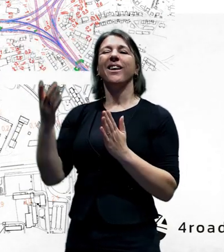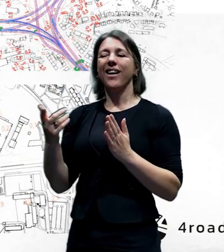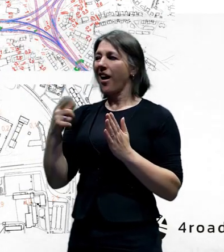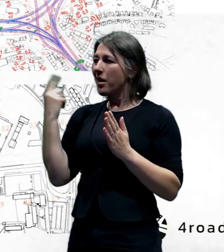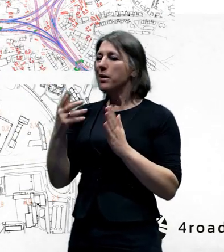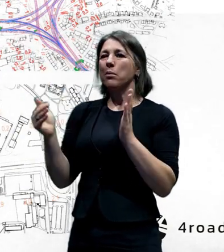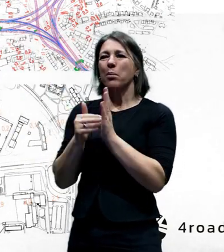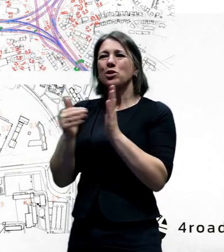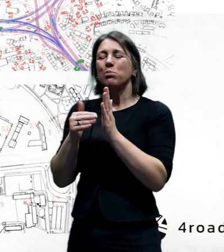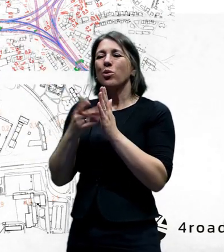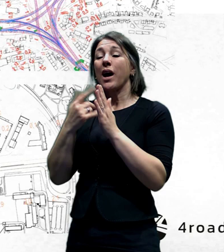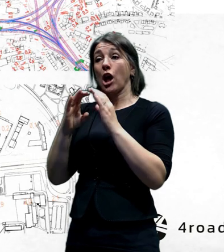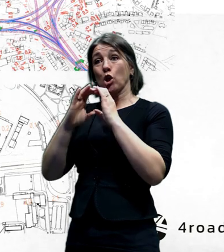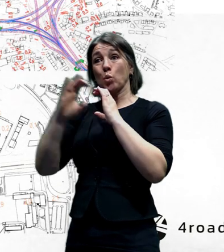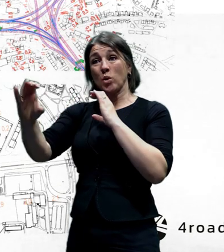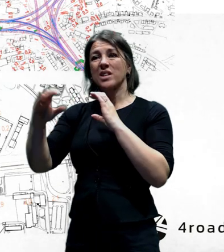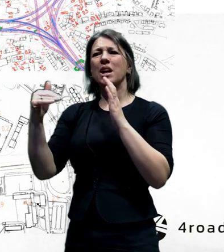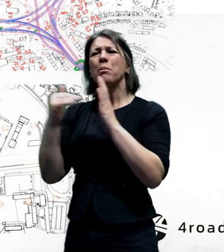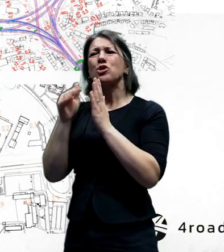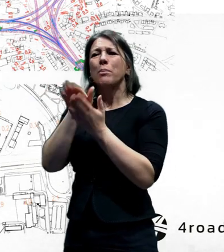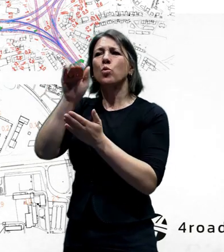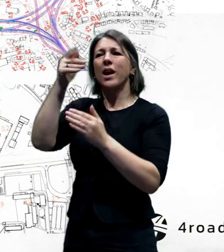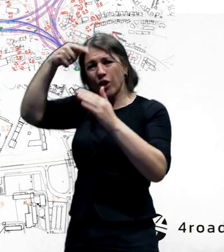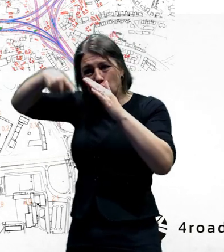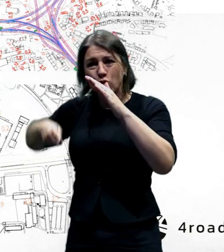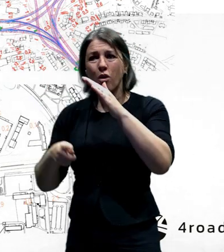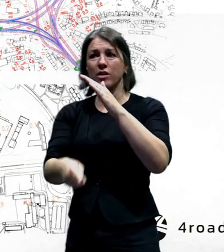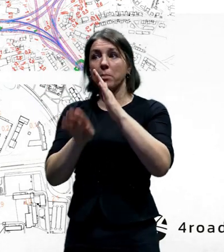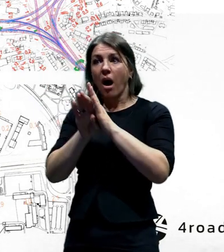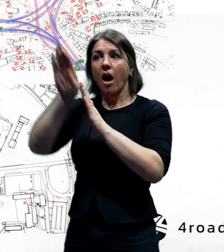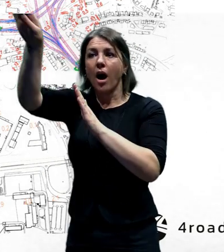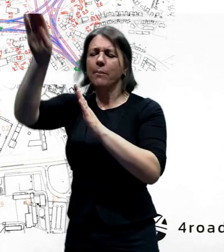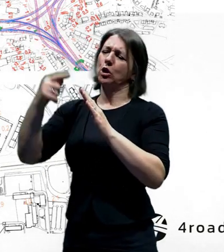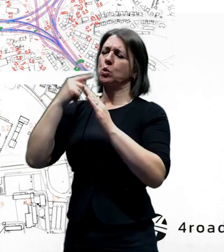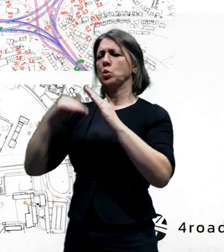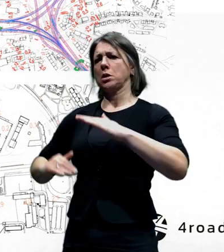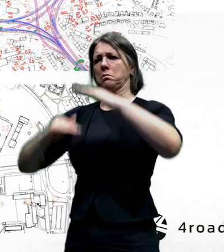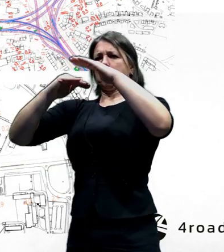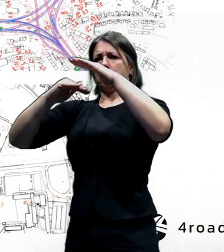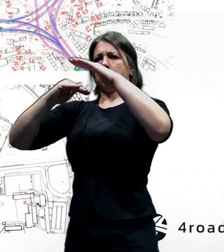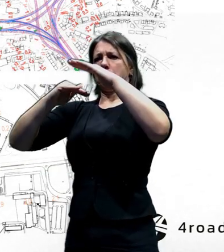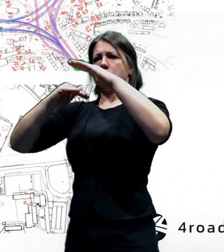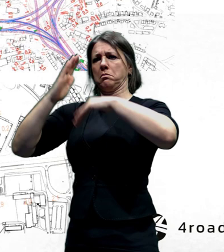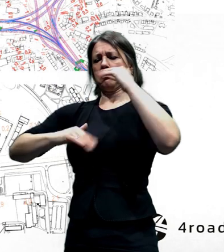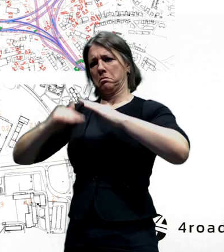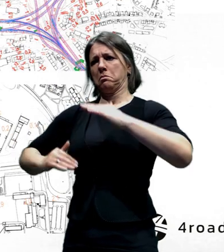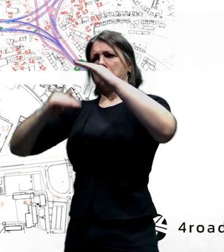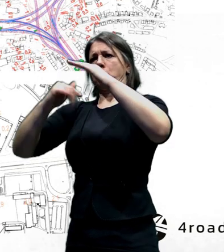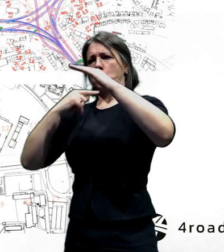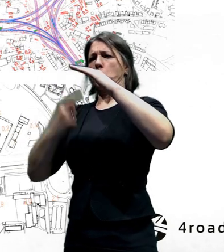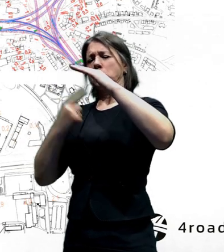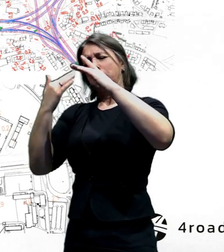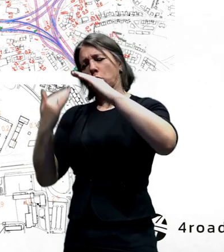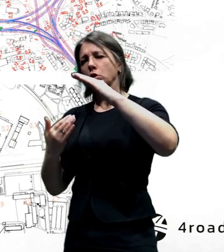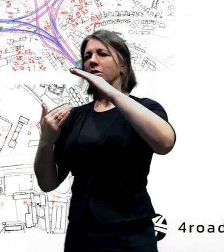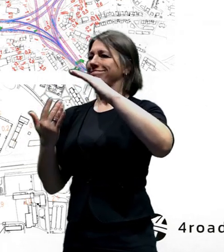s těmi tunely se samozřejmě dostat pod stávající terén, tak i když jsme ten stávající terén zvedli poměrně výrazně, tak aby jsme se